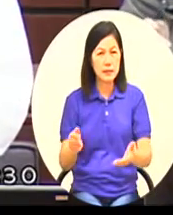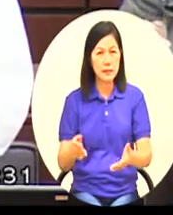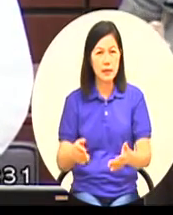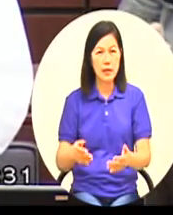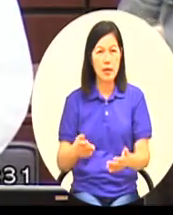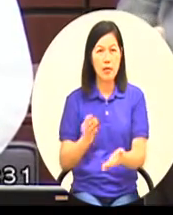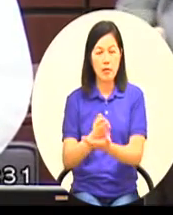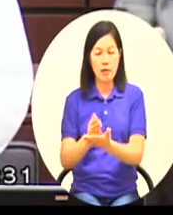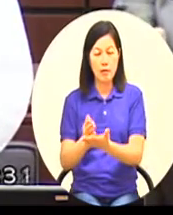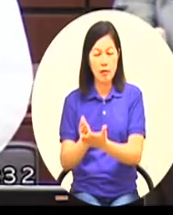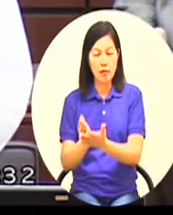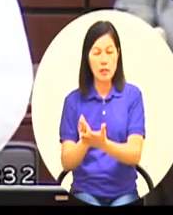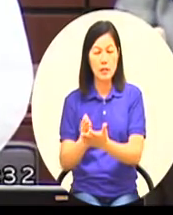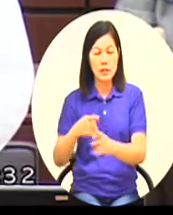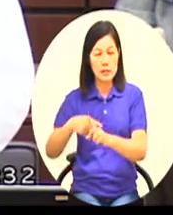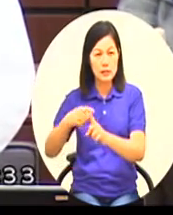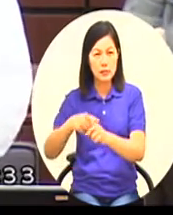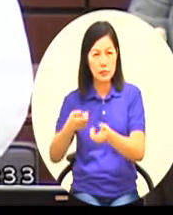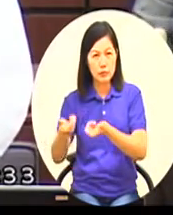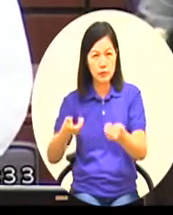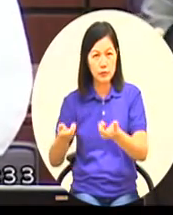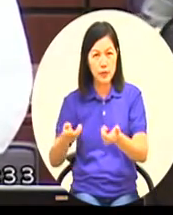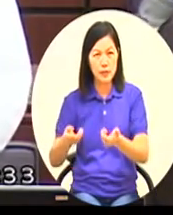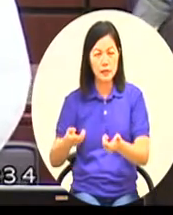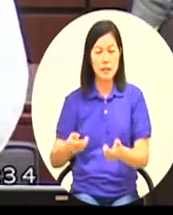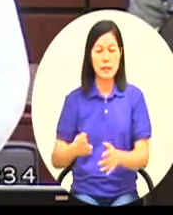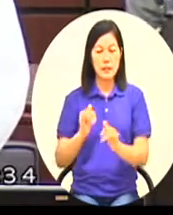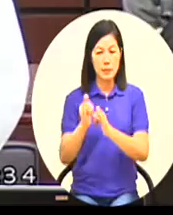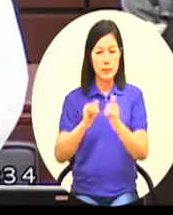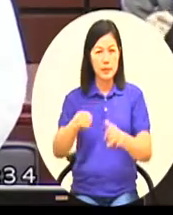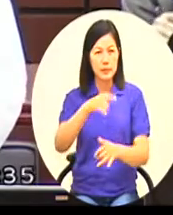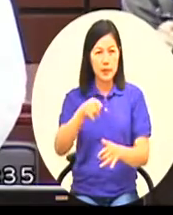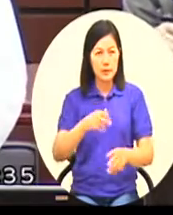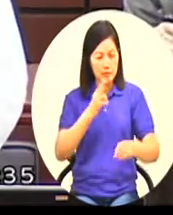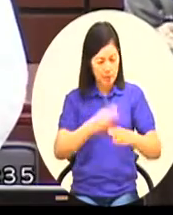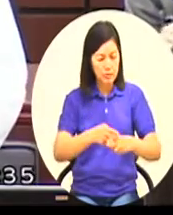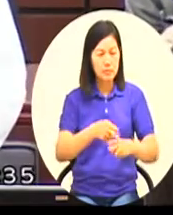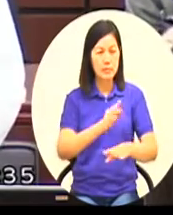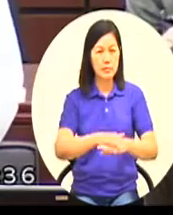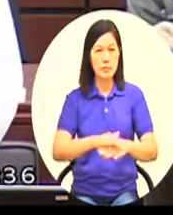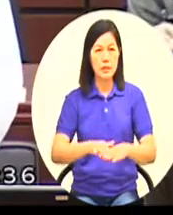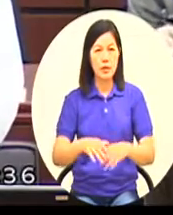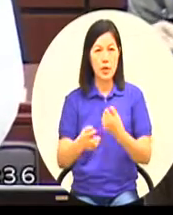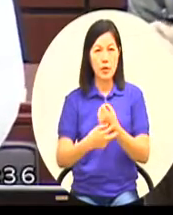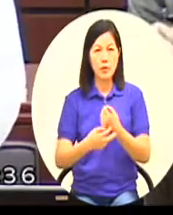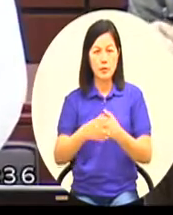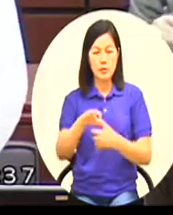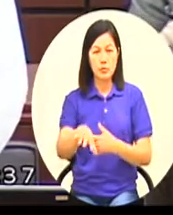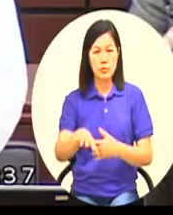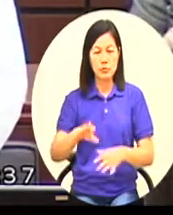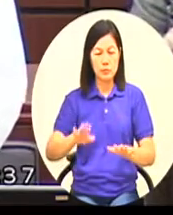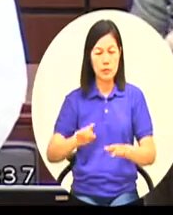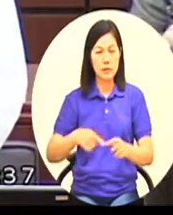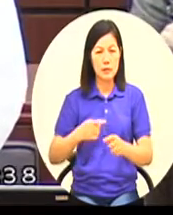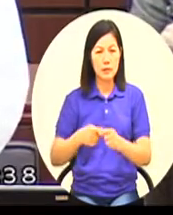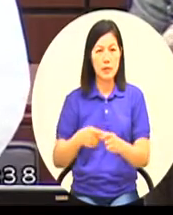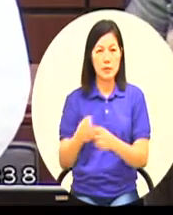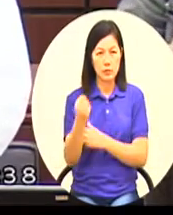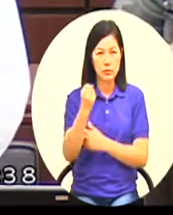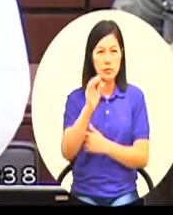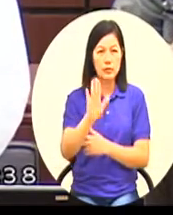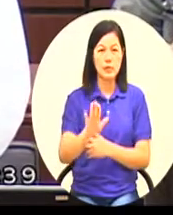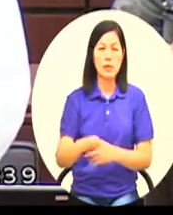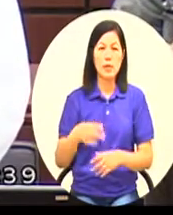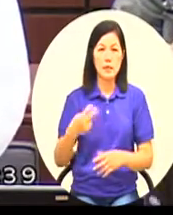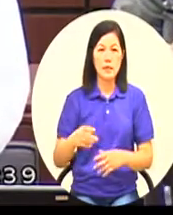能够是让我们民众是觉得是有信赖的。那这个部分其实在卫生局部分我们今年的努力也在这部分，所以至少我们